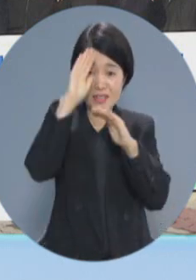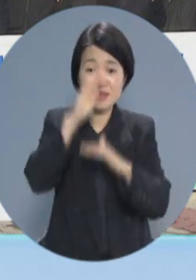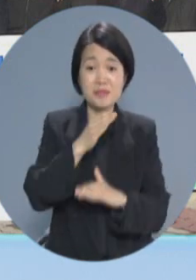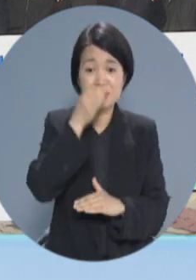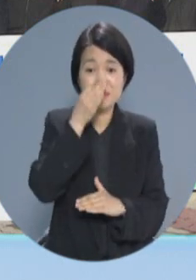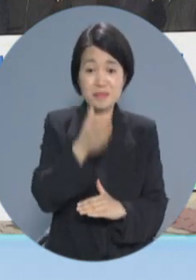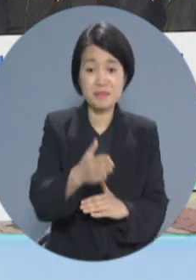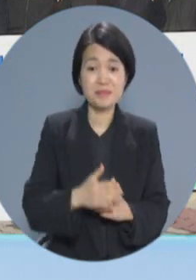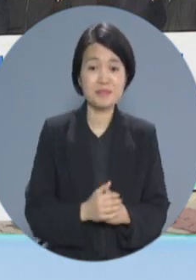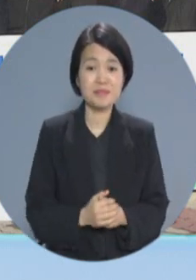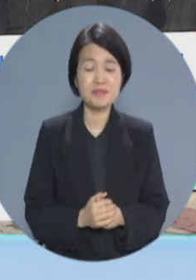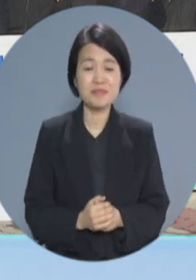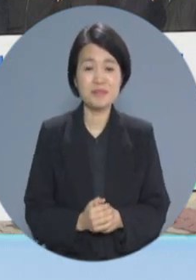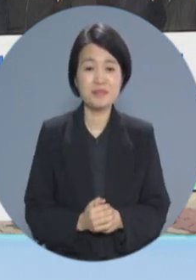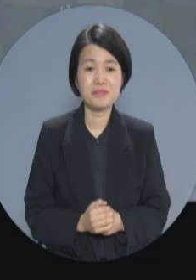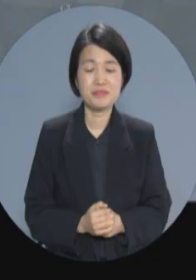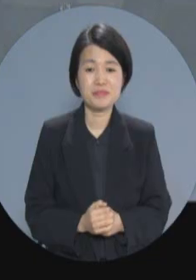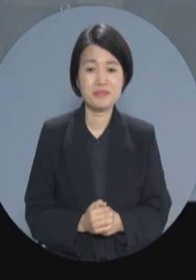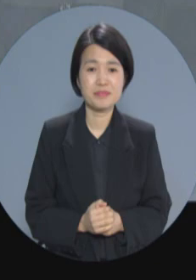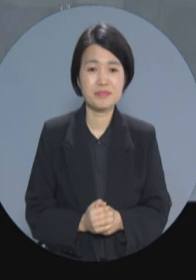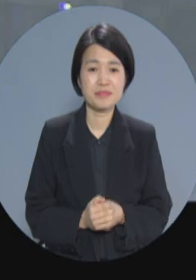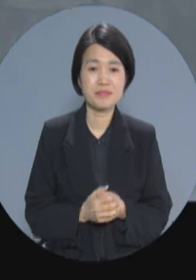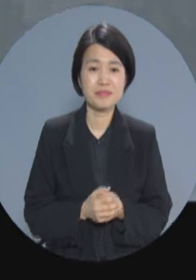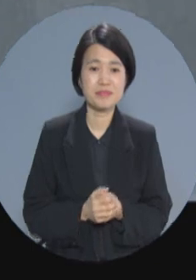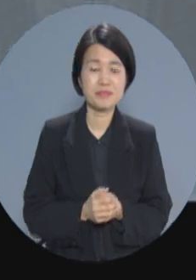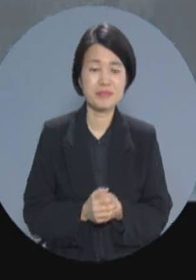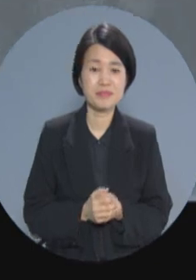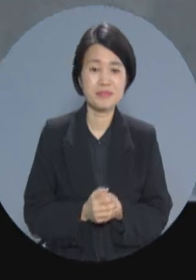한신구 기자의 보도입니다.